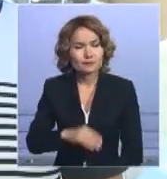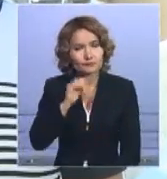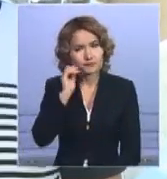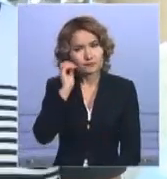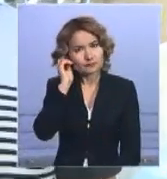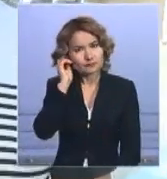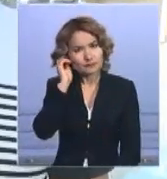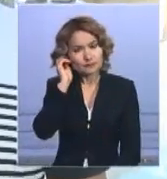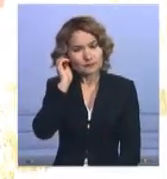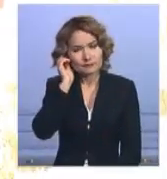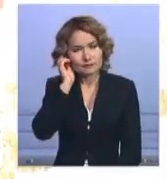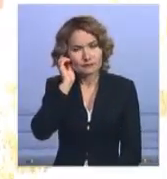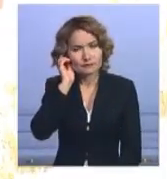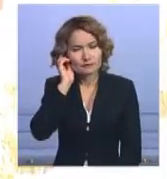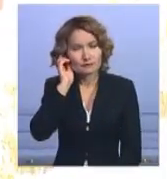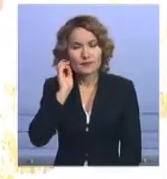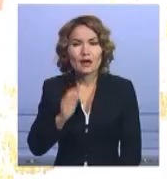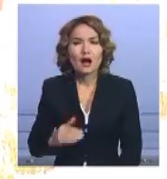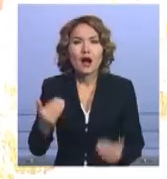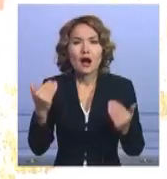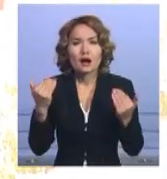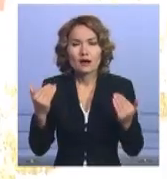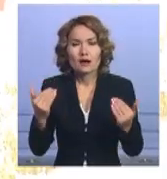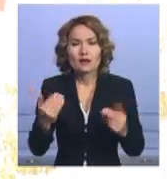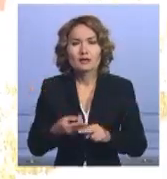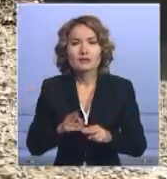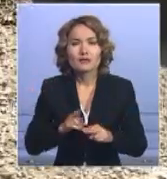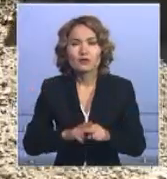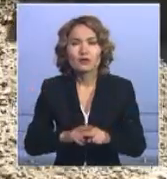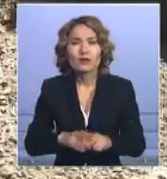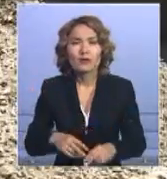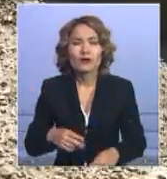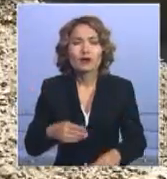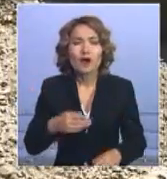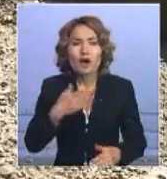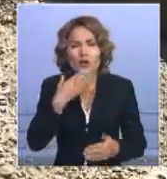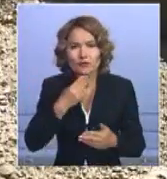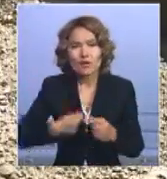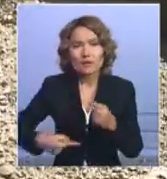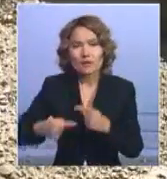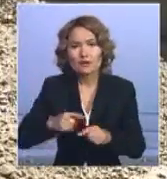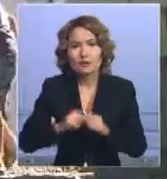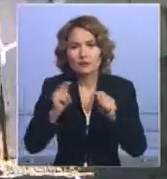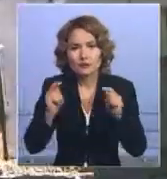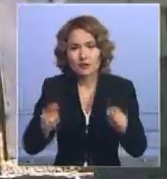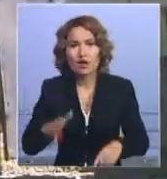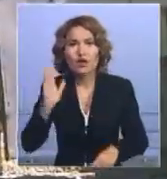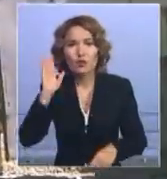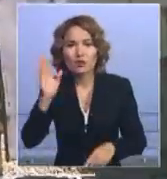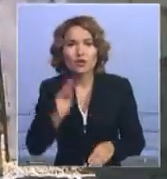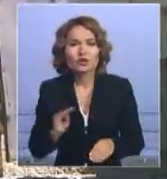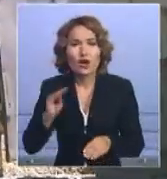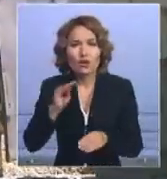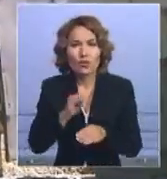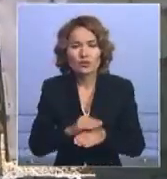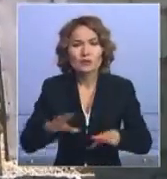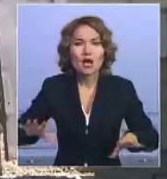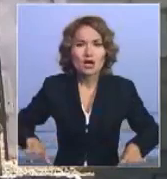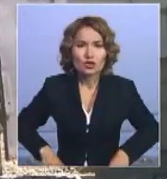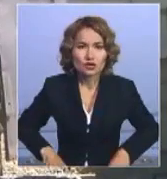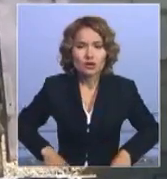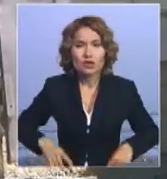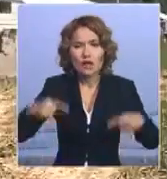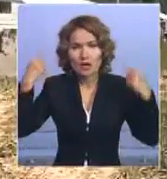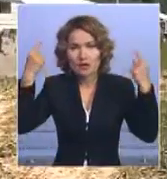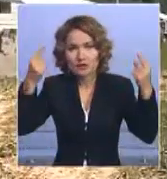қоңырау шалып шақырды. Қазір кәсіпкер тағы 30 жылқыға арнап қора салып жатыр. Келешекте қосымша мал сатып алмақ. Соңғы жылдары жеңілдетілген